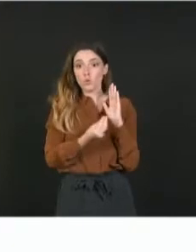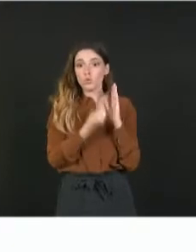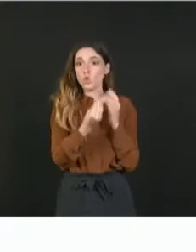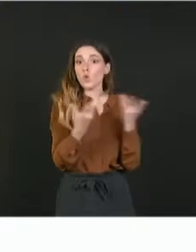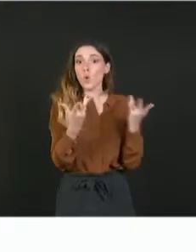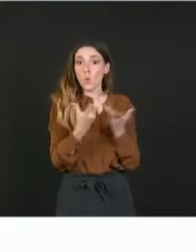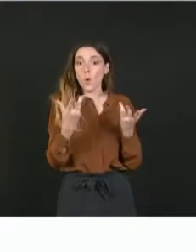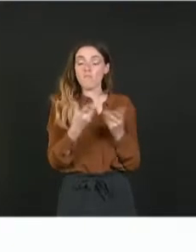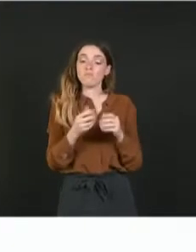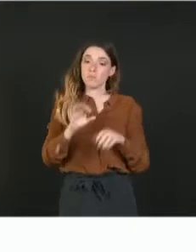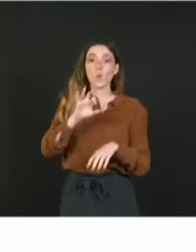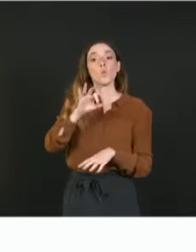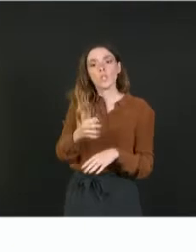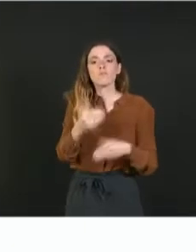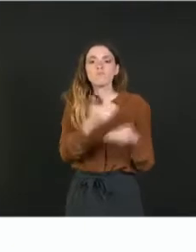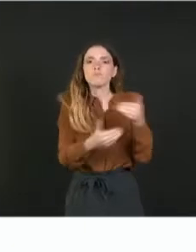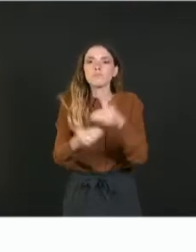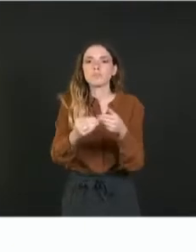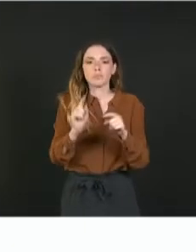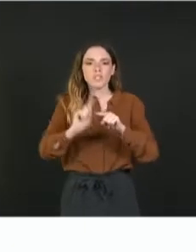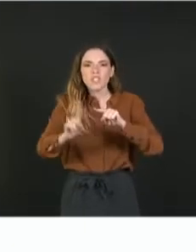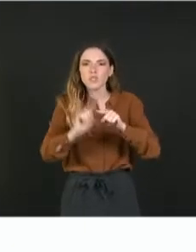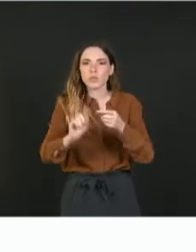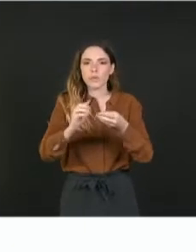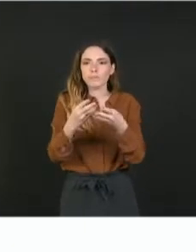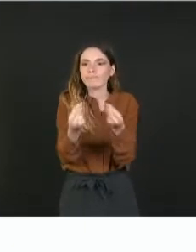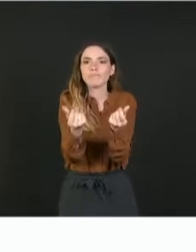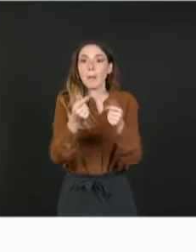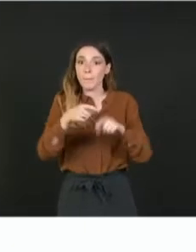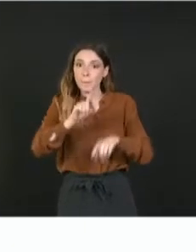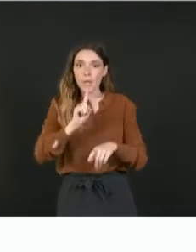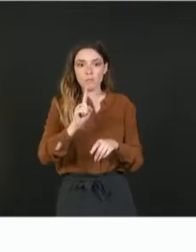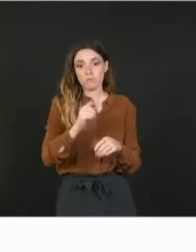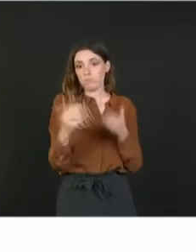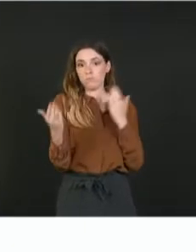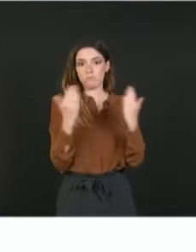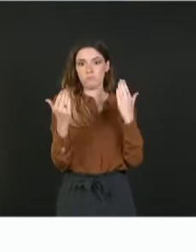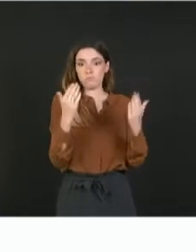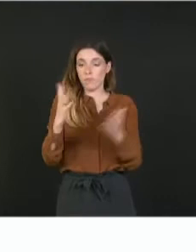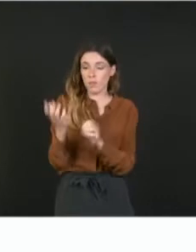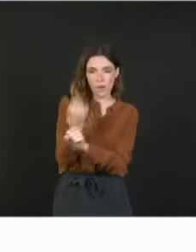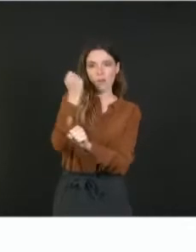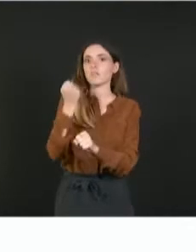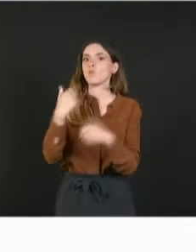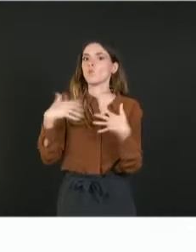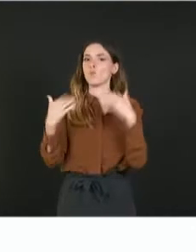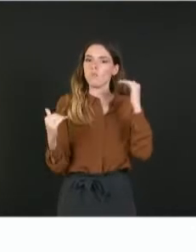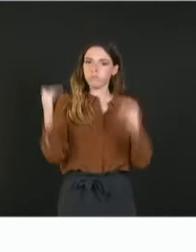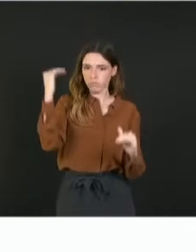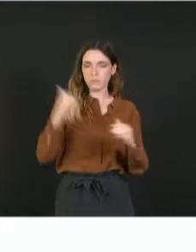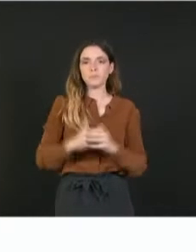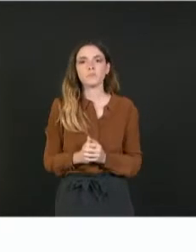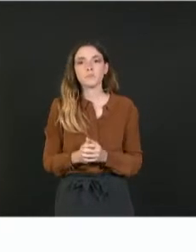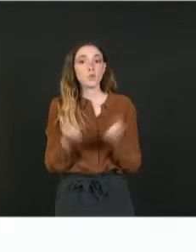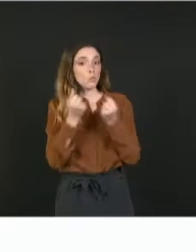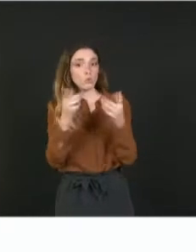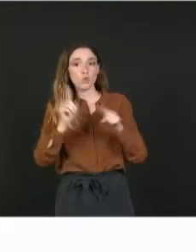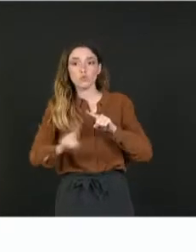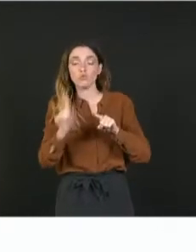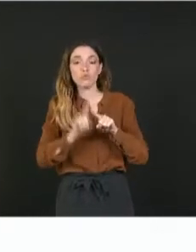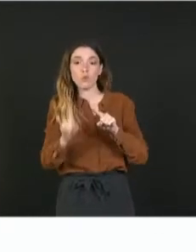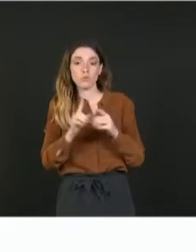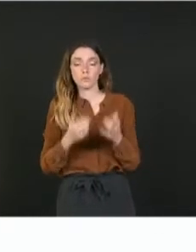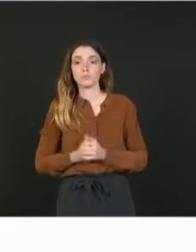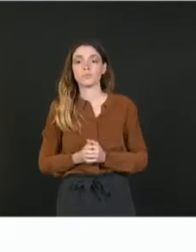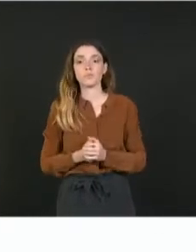exploite. Et ça, dans notre métier, en fait, on peut se dire qu'il y a plusieurs manières d'intervenir. Au niveau de la